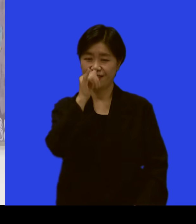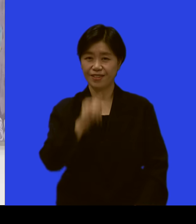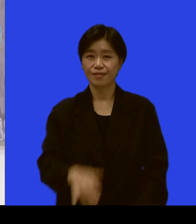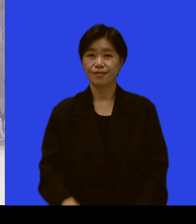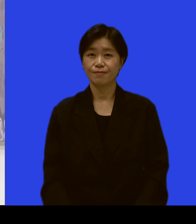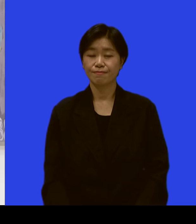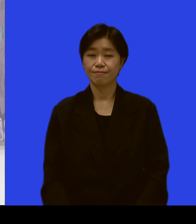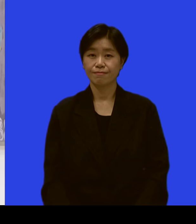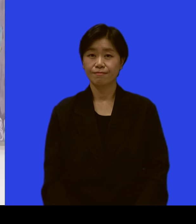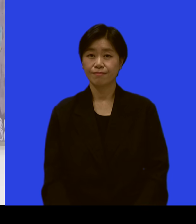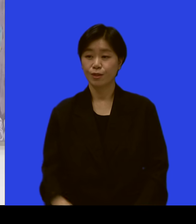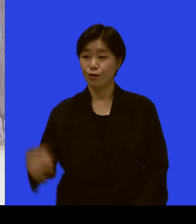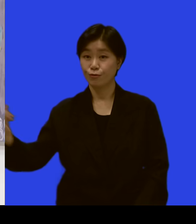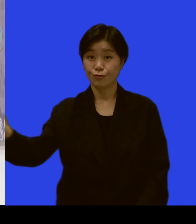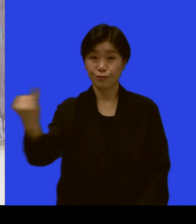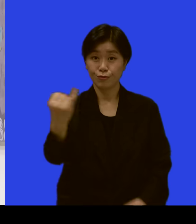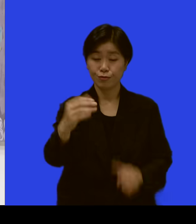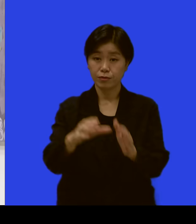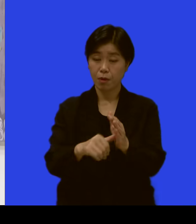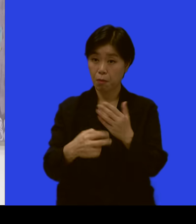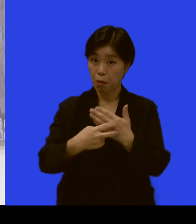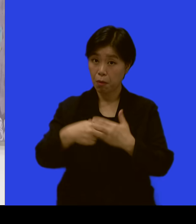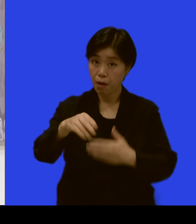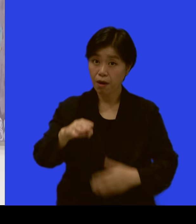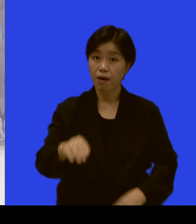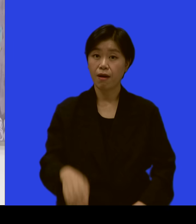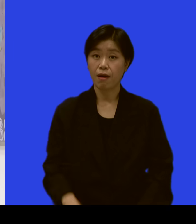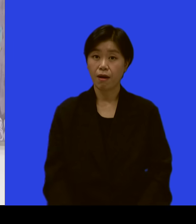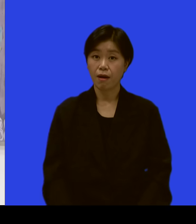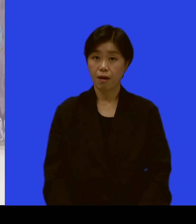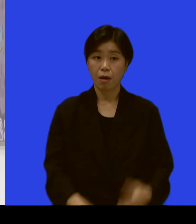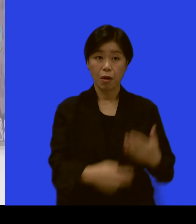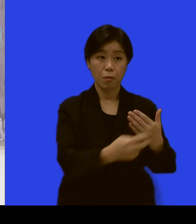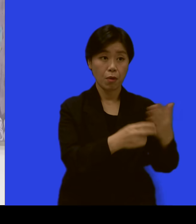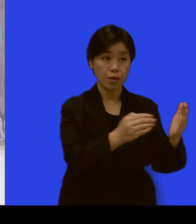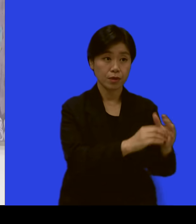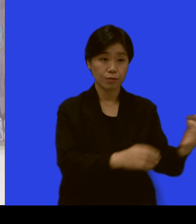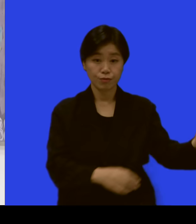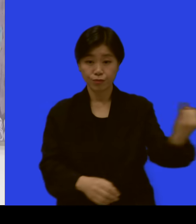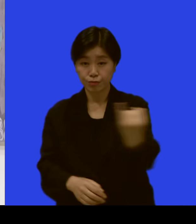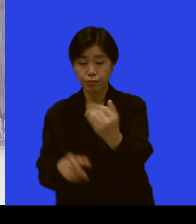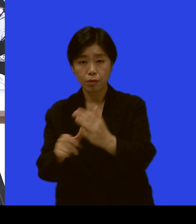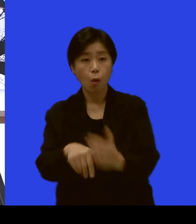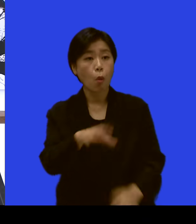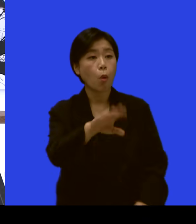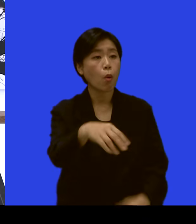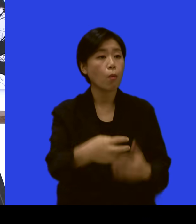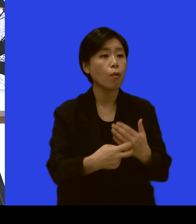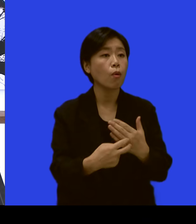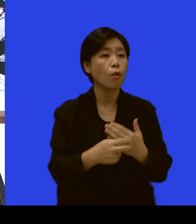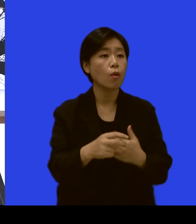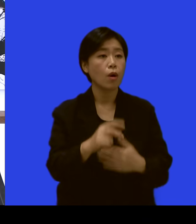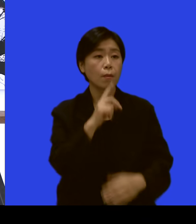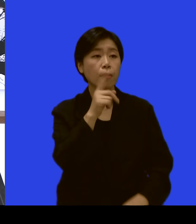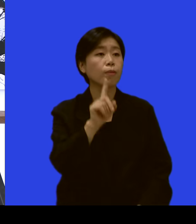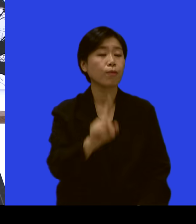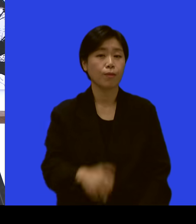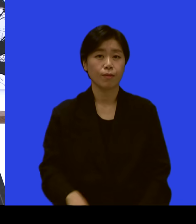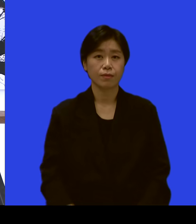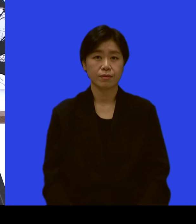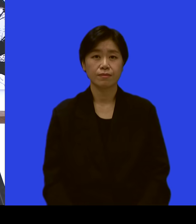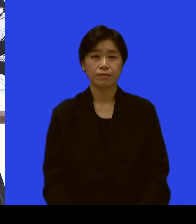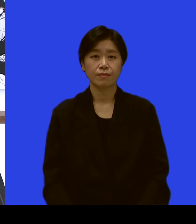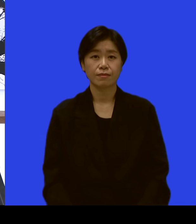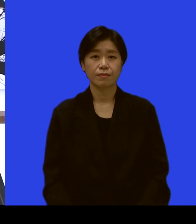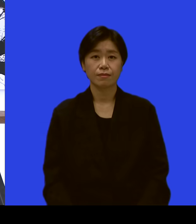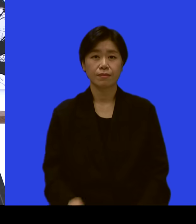뭐 어디 가시면은 뭐 병원 가신다. 예. 그러면 병원 오실 때 항상 물어봐. 어디 병원에서 뭐래? 병원에서 친근하게 뭐래?